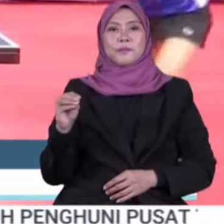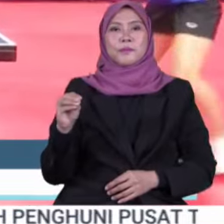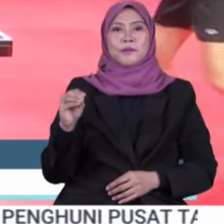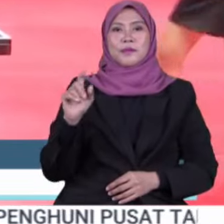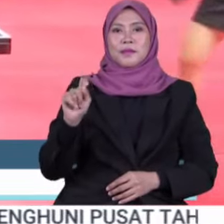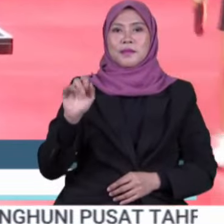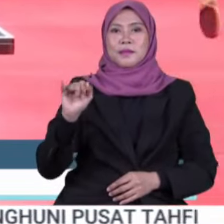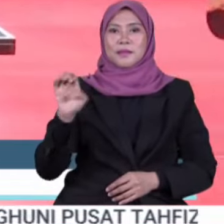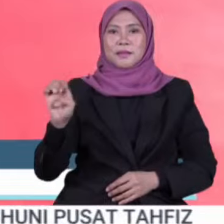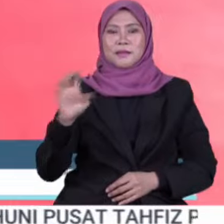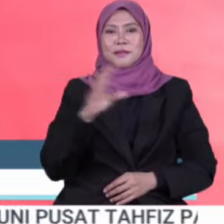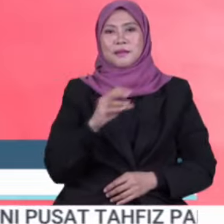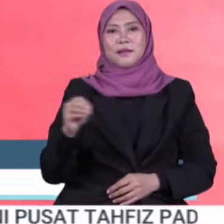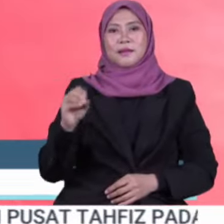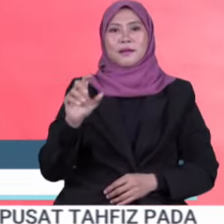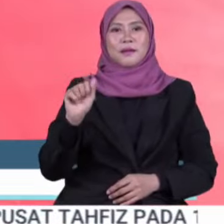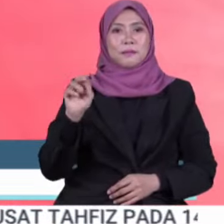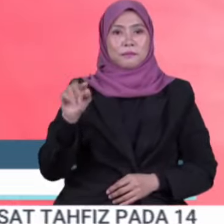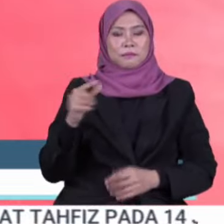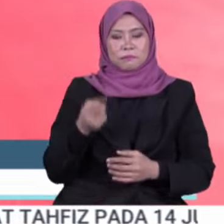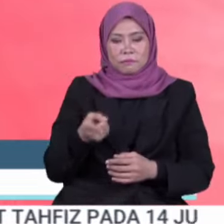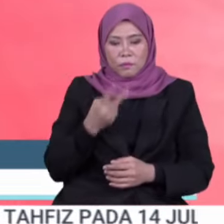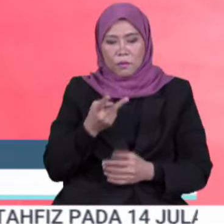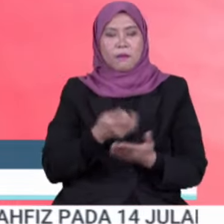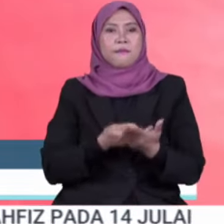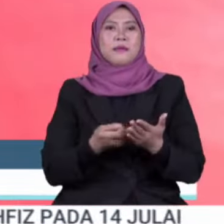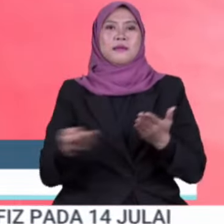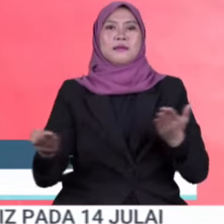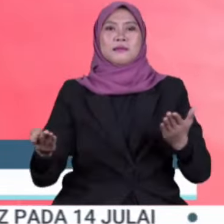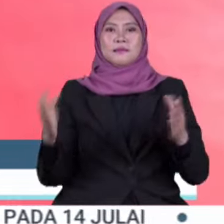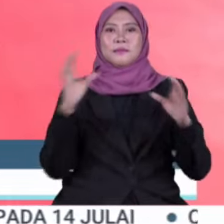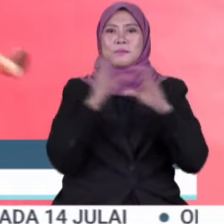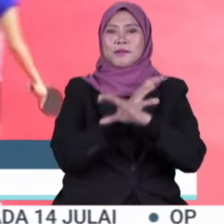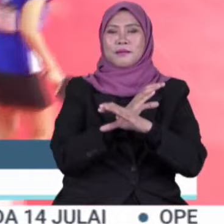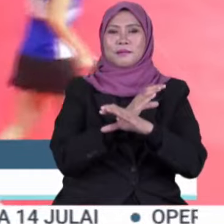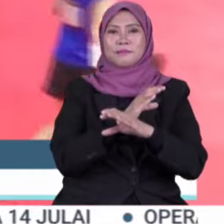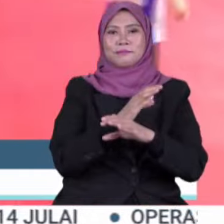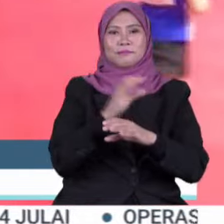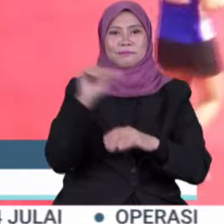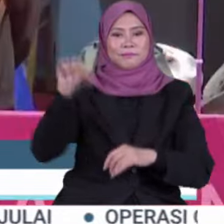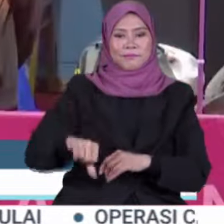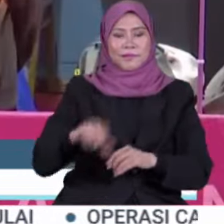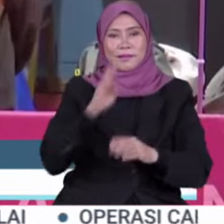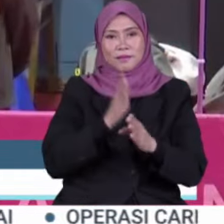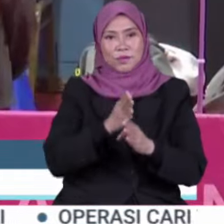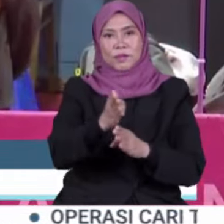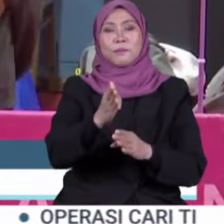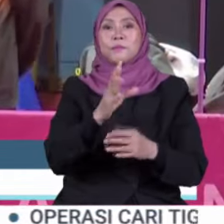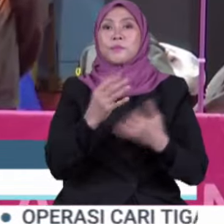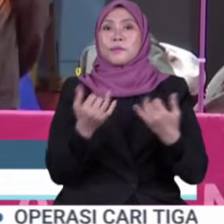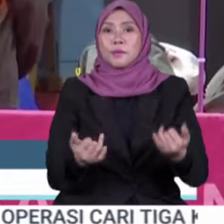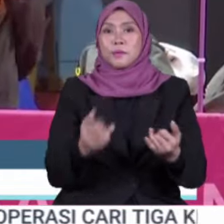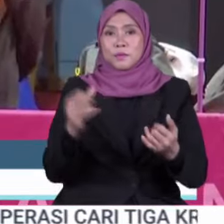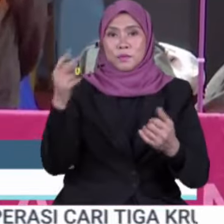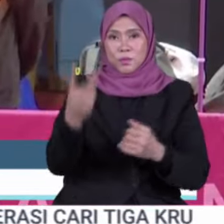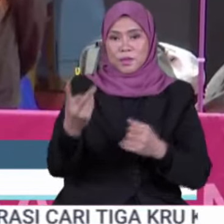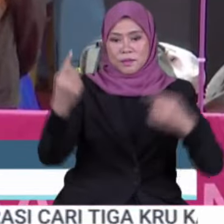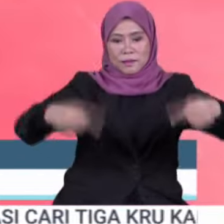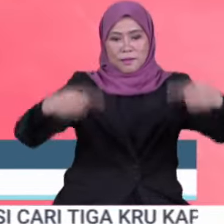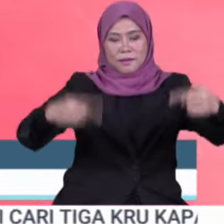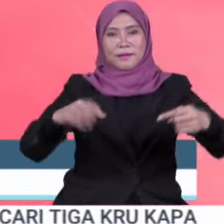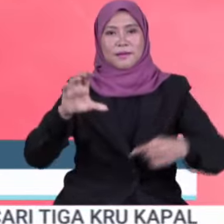Aishin dan Am Li Ying gagal memberi cabaran lalu kalah straight set. Kekalahan pada dua saingan awal menerusi